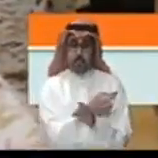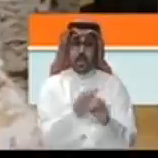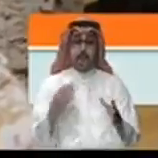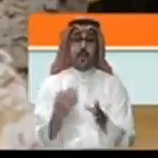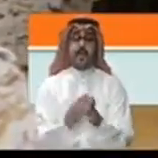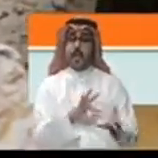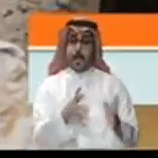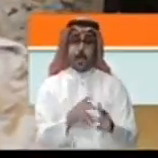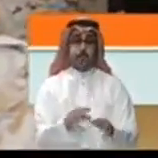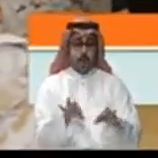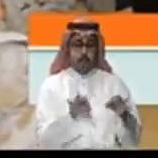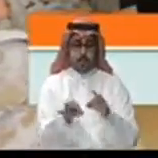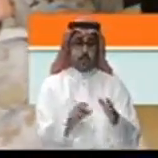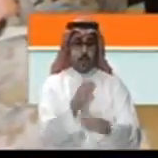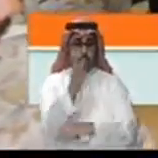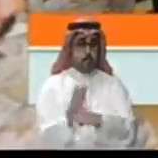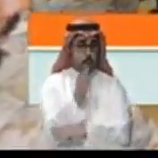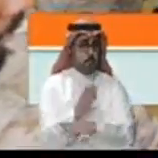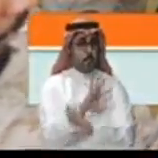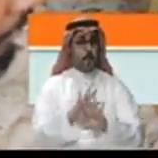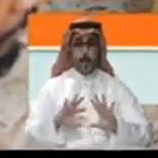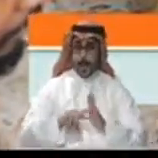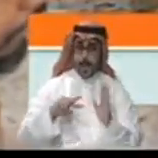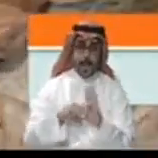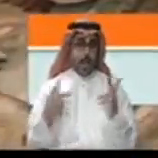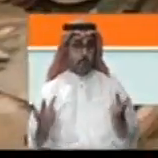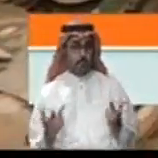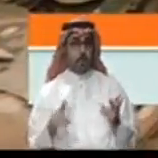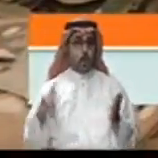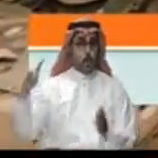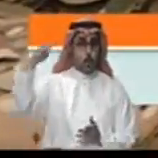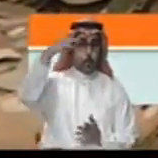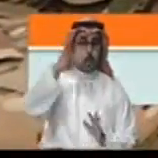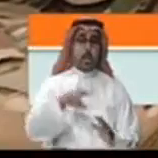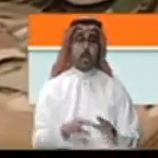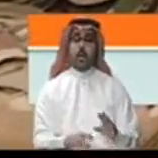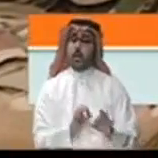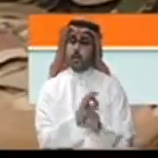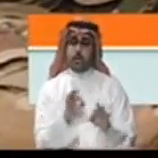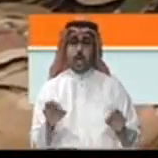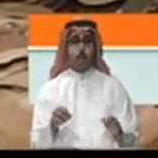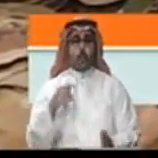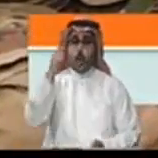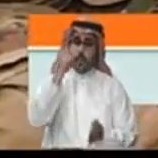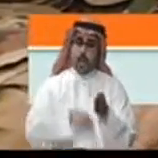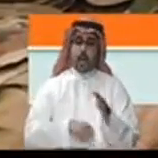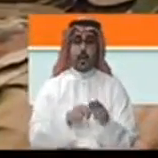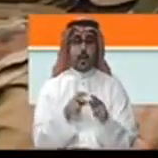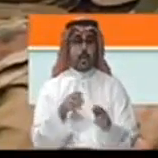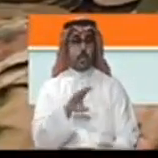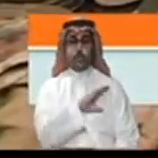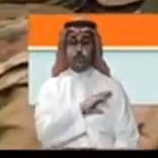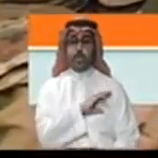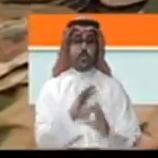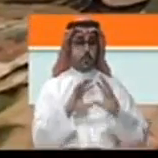والتدريب على إجراءات تخطيط المدفعية ودور منسق النيران في عملية صنع القرار العسكري في عمليات